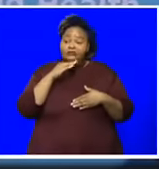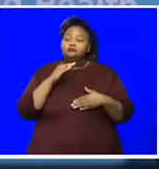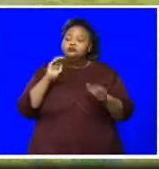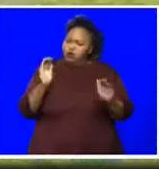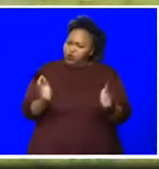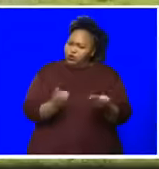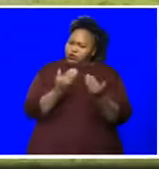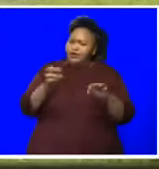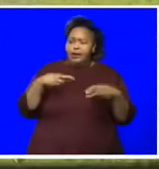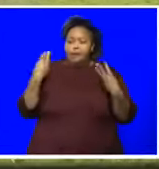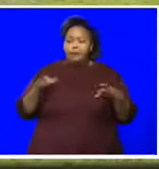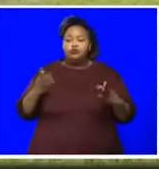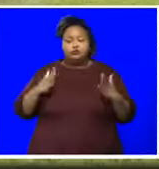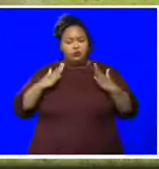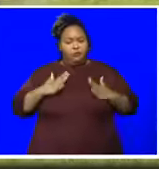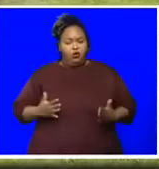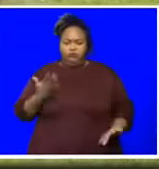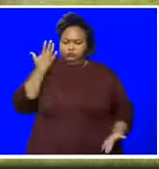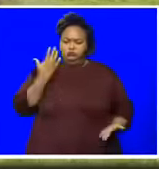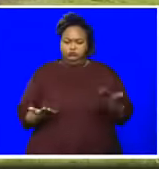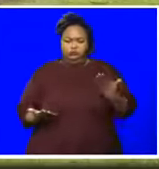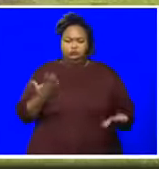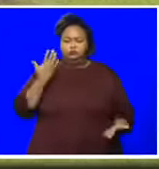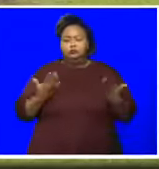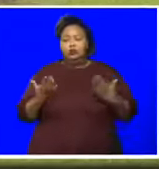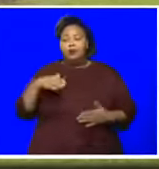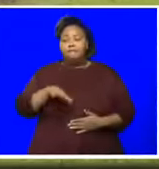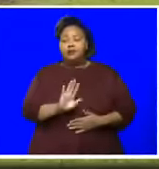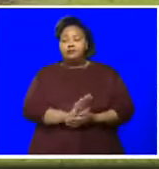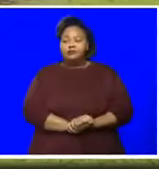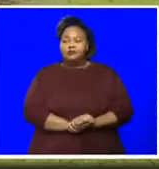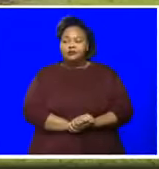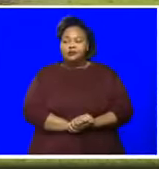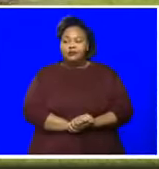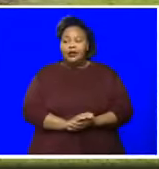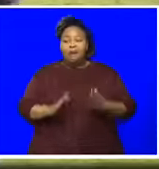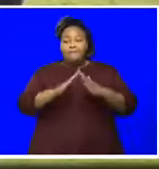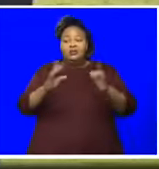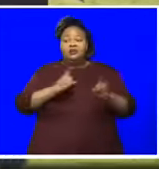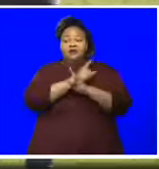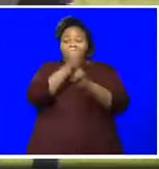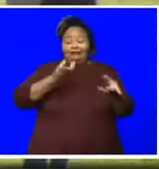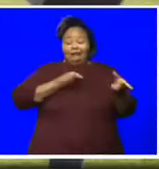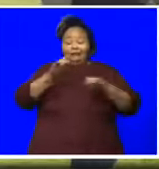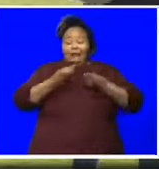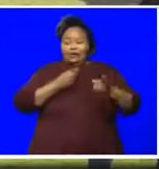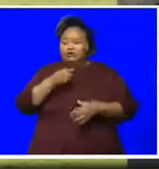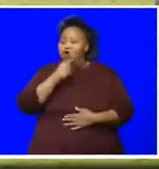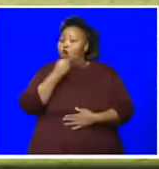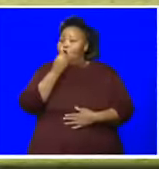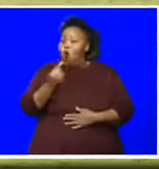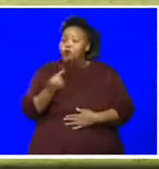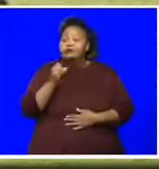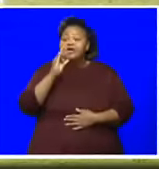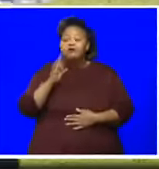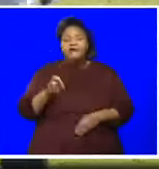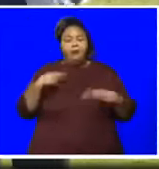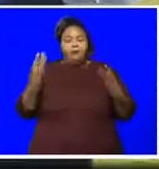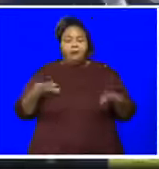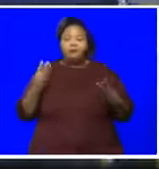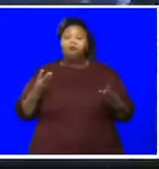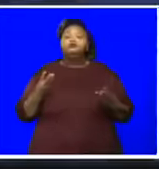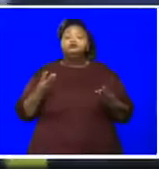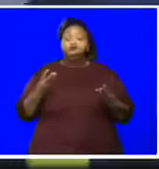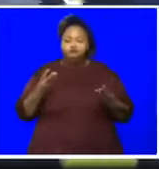active. Umqondisi wetempilo uDokotela Vusi Magagula uthi kushukumisa umtimba kwenta ukuthi umuntu aphile isikhathi lesithe.